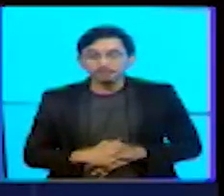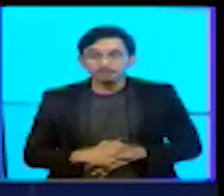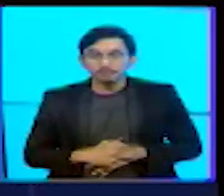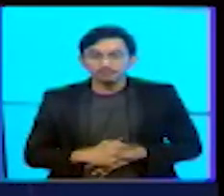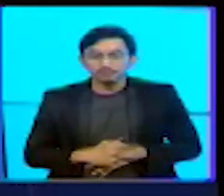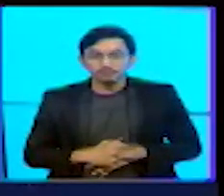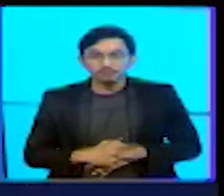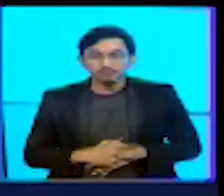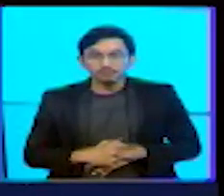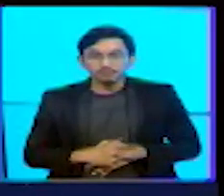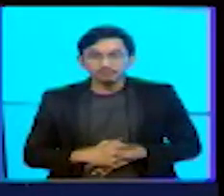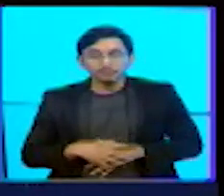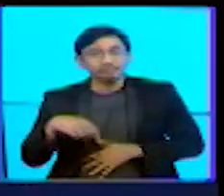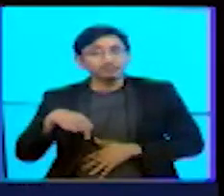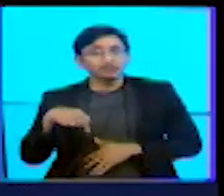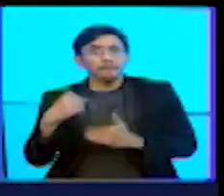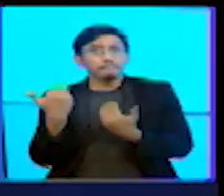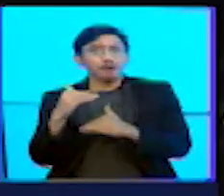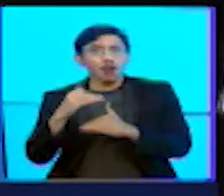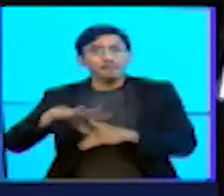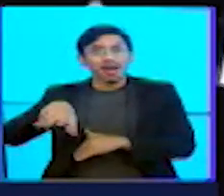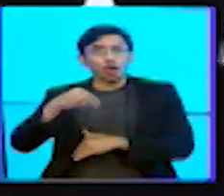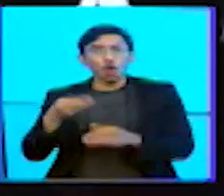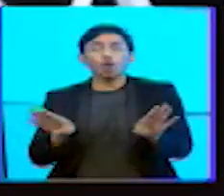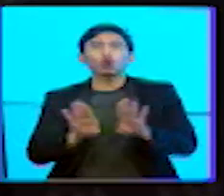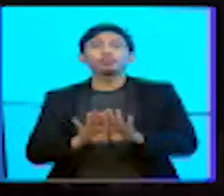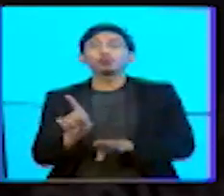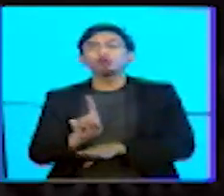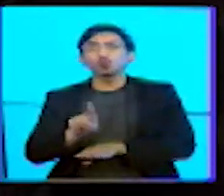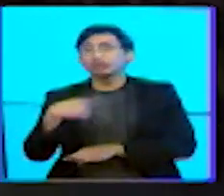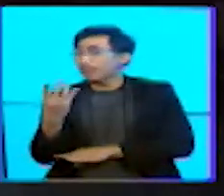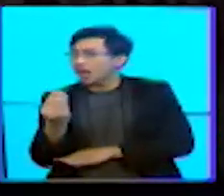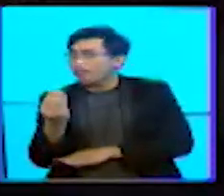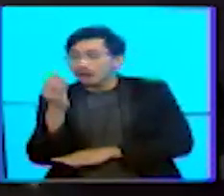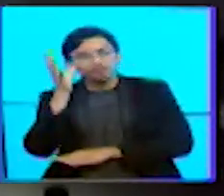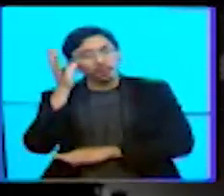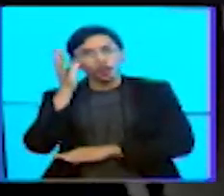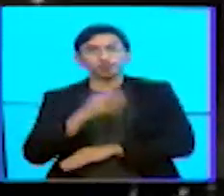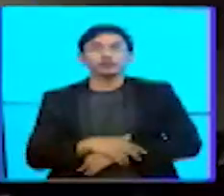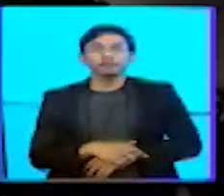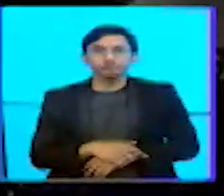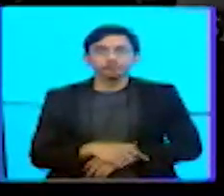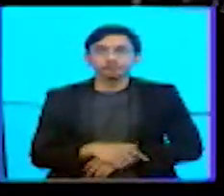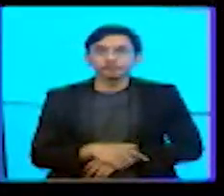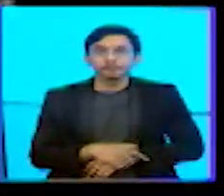ini, Mall Margo City ditutup hingga batas waktu yang belum ditentukan. Tim Liputan iNews melaporkan.